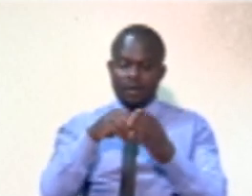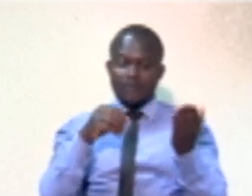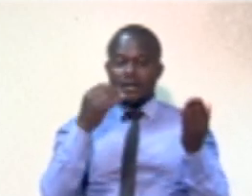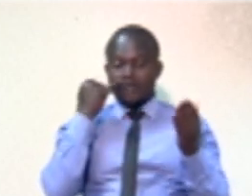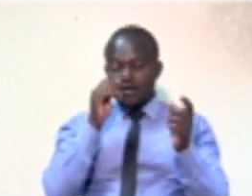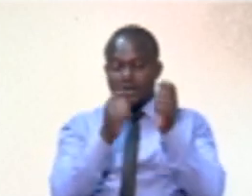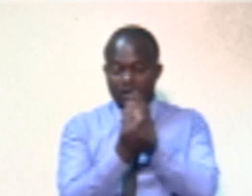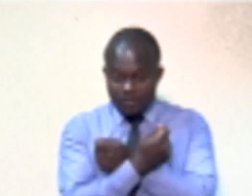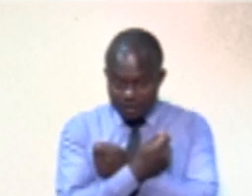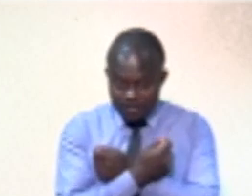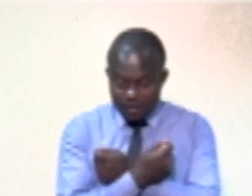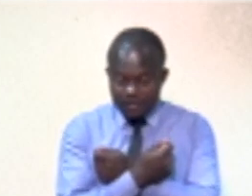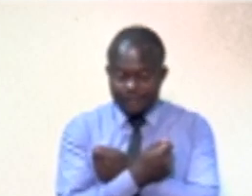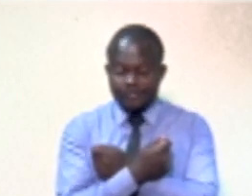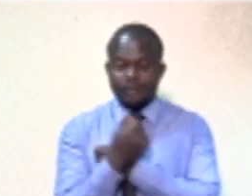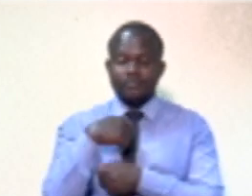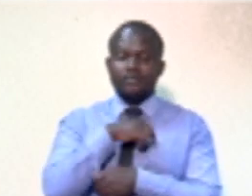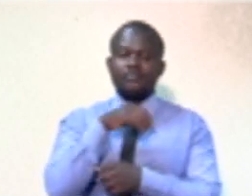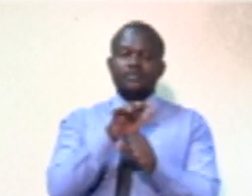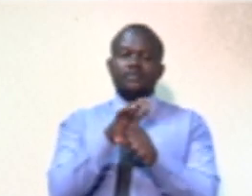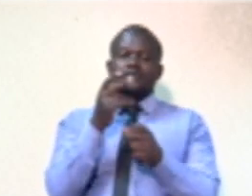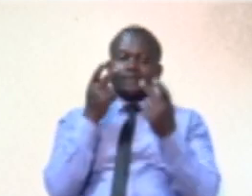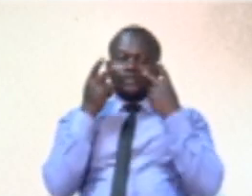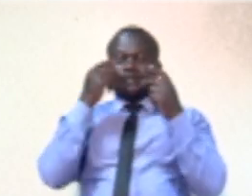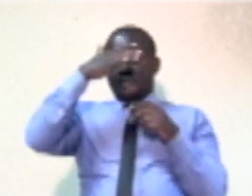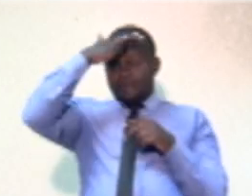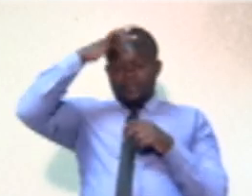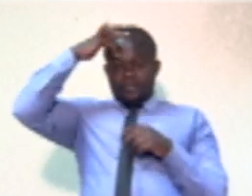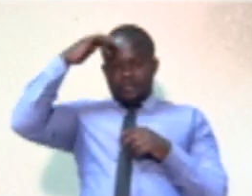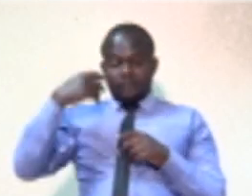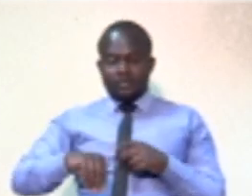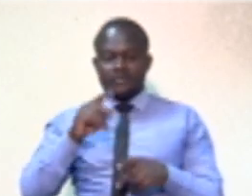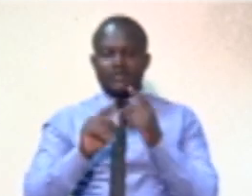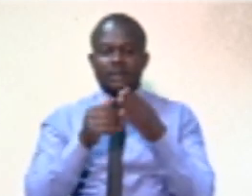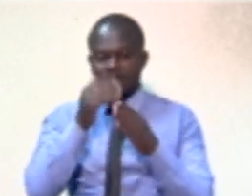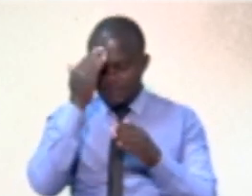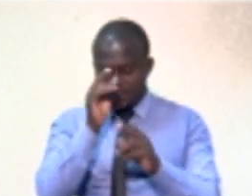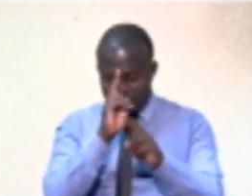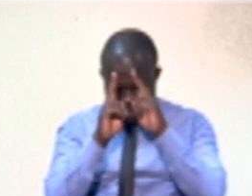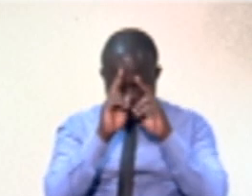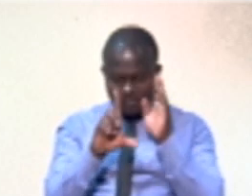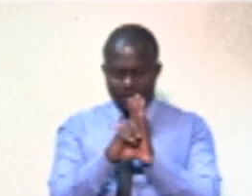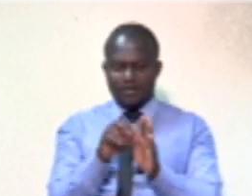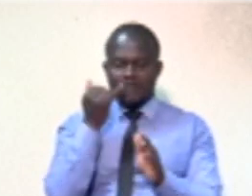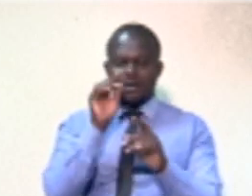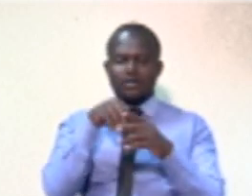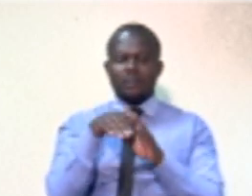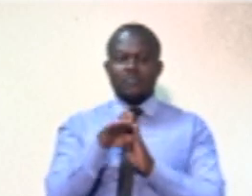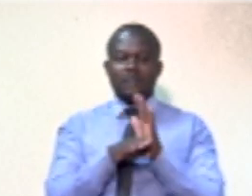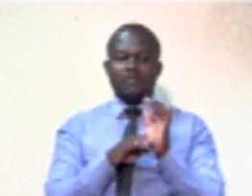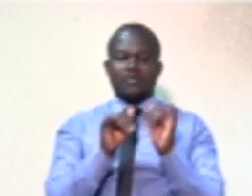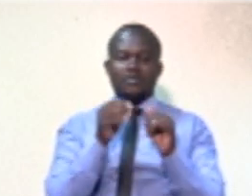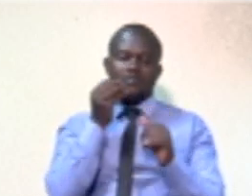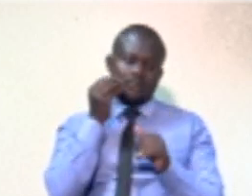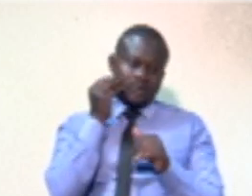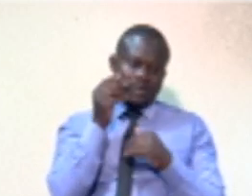iyo bihindutse dukunze kubona ko nanone bigora abantu kugira ngo bubahirize amabwiriza. Iyo bagiye muri gahunda ya guma mu rugo